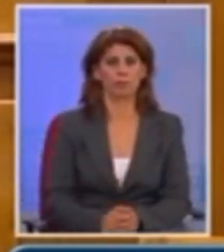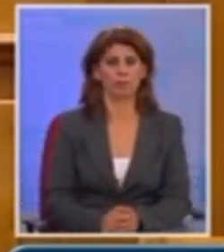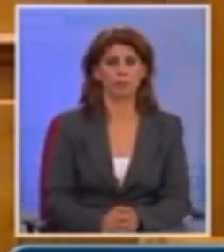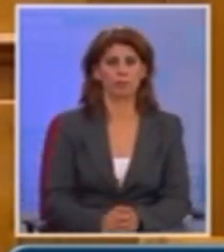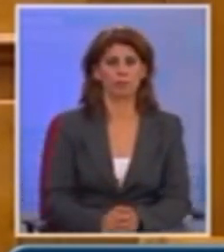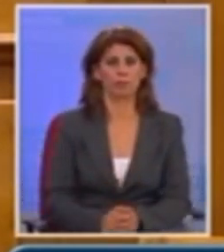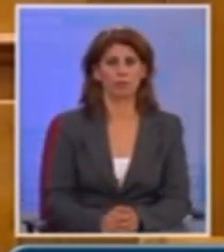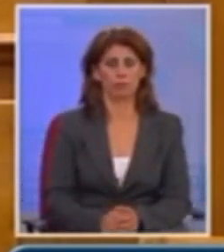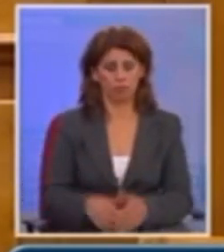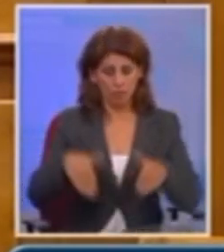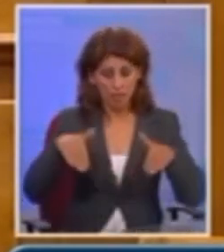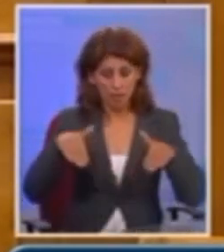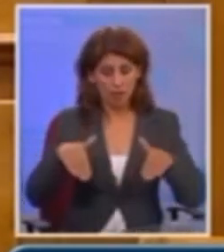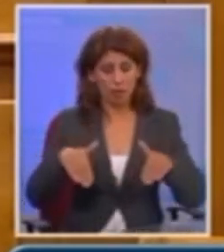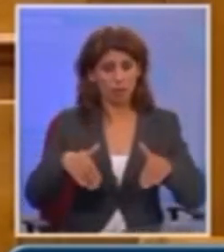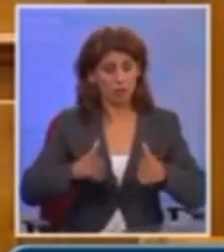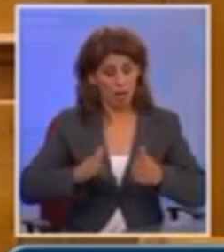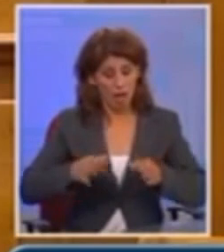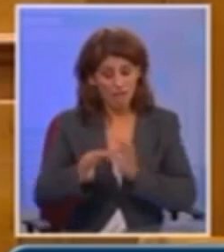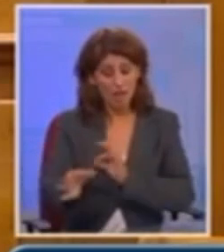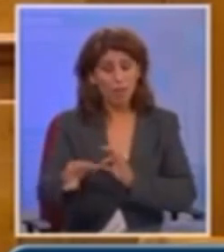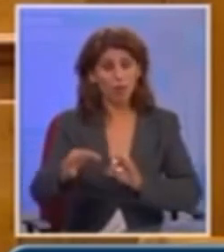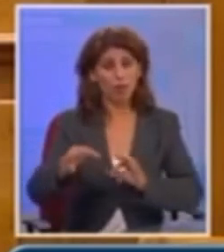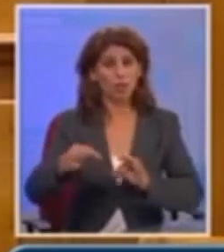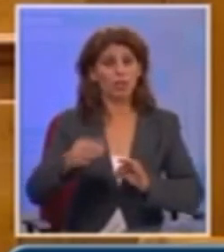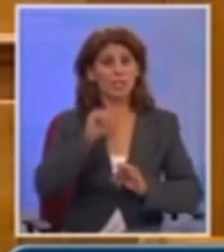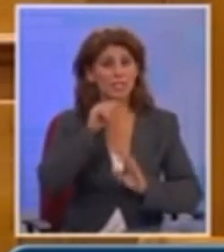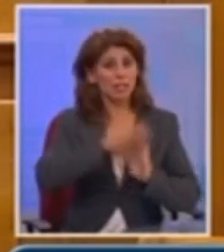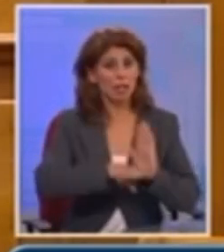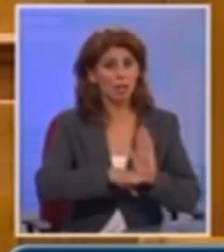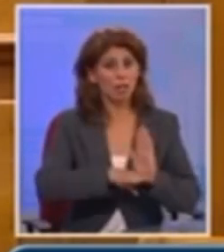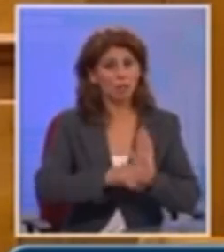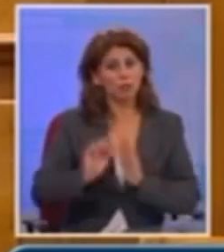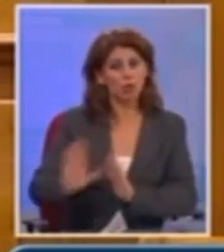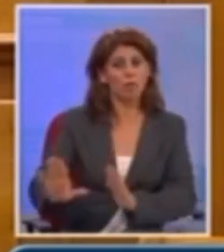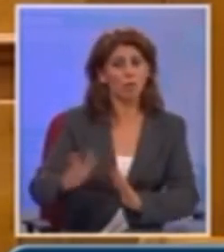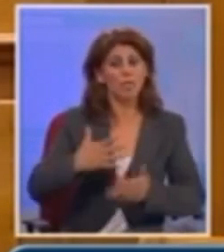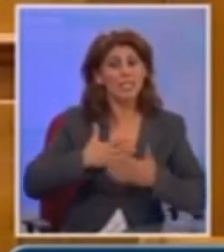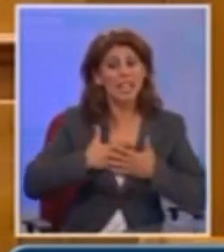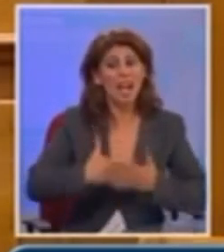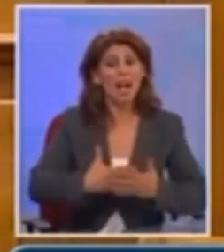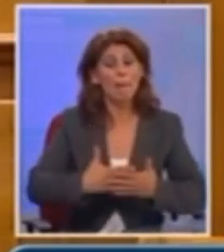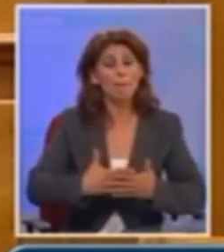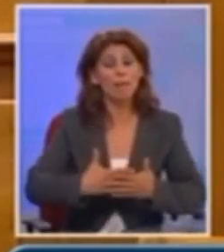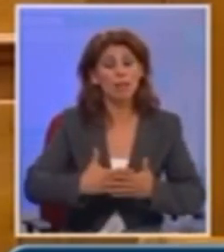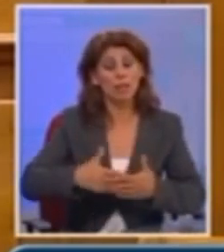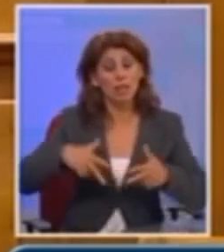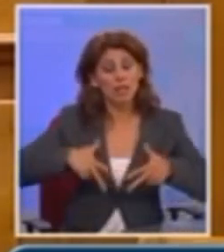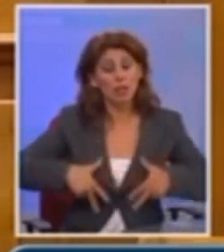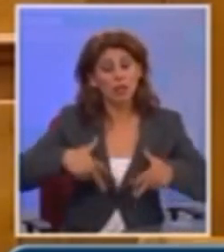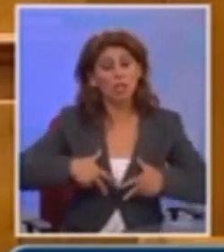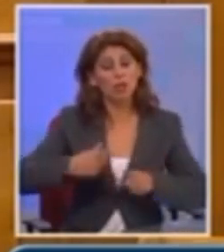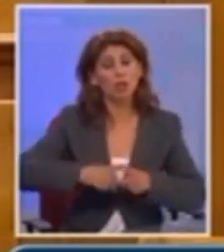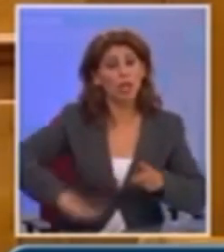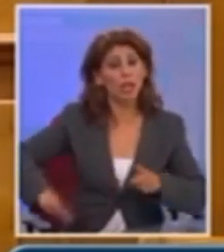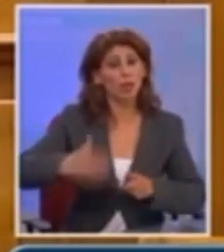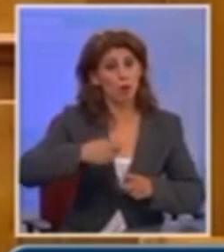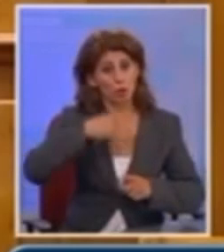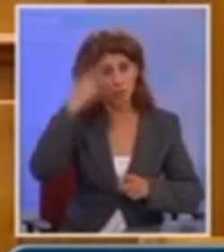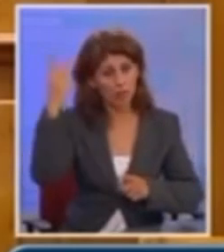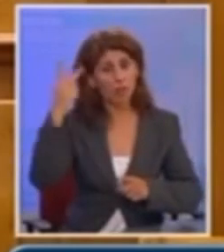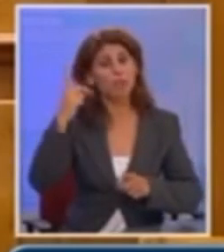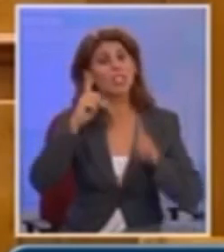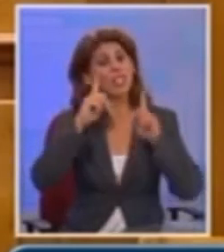Η τήρηση του Συντάγματος επαφίεται στον πατριωτισμό των Ελλήνων, που δικαιούνται